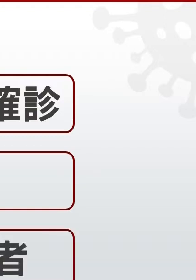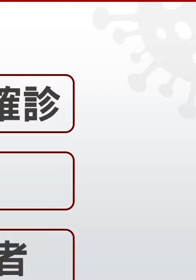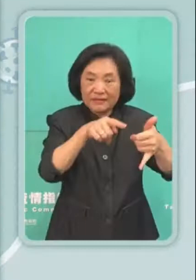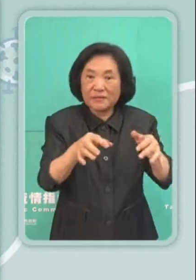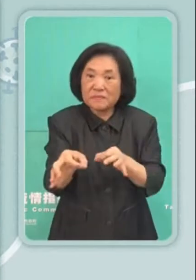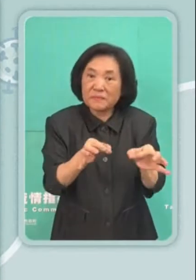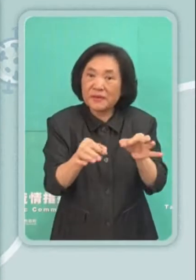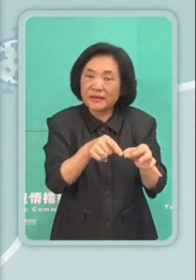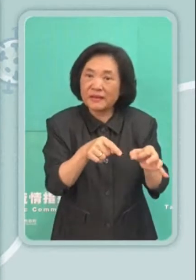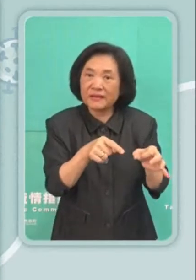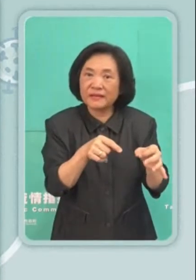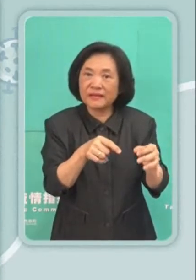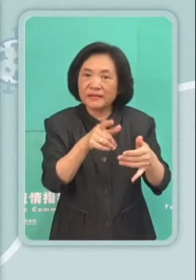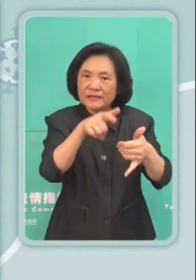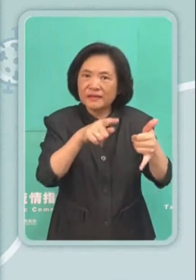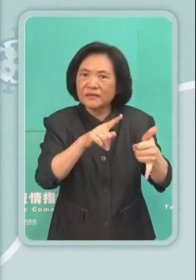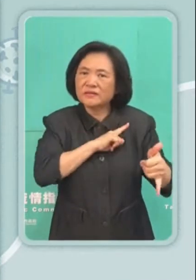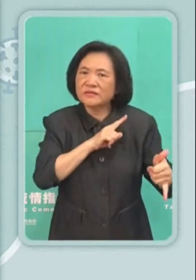值36，病毒量低，但仍旧谨慎框列接触者21人进行裁剪。